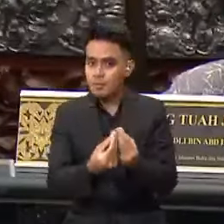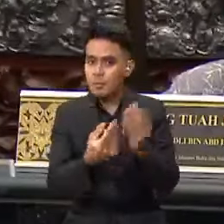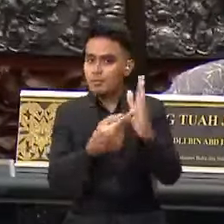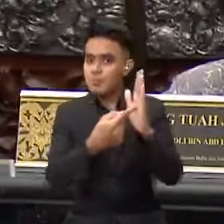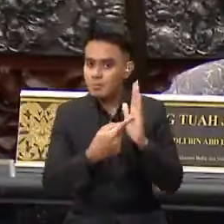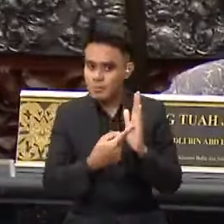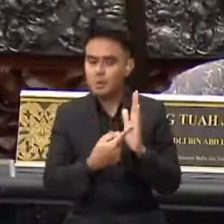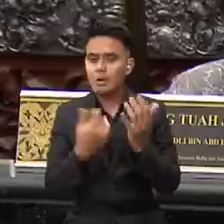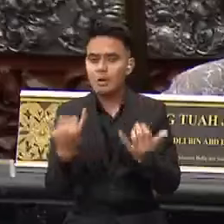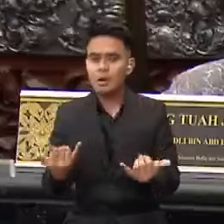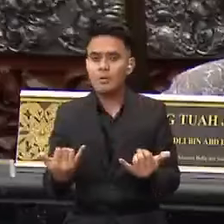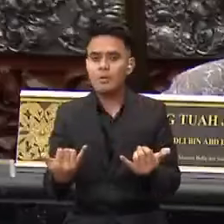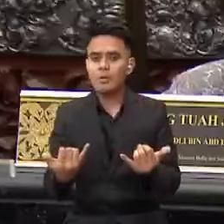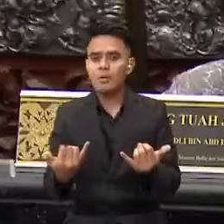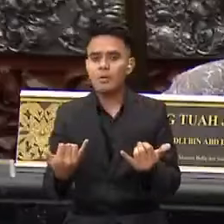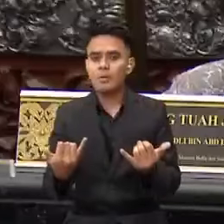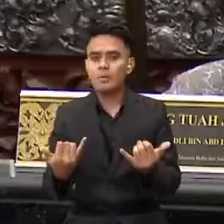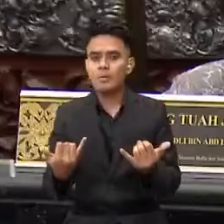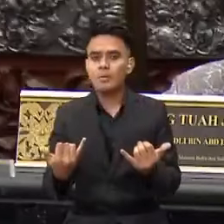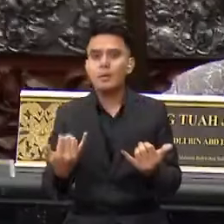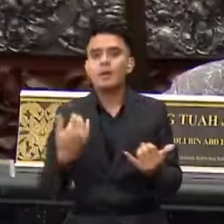dia semakin gap ini